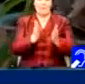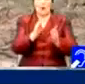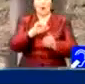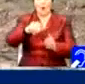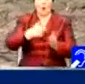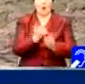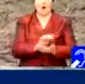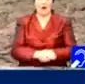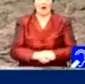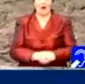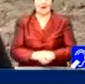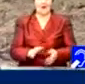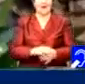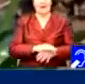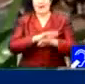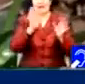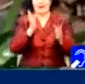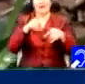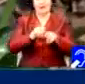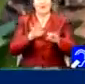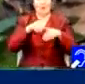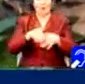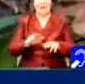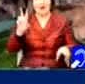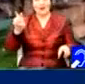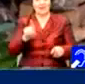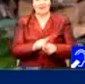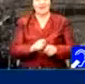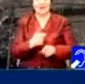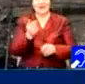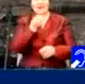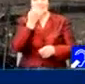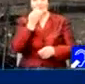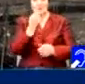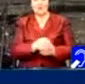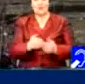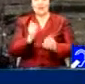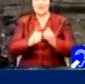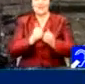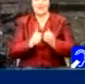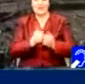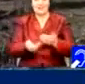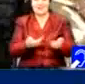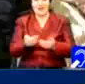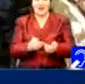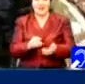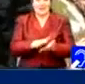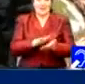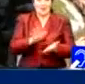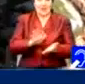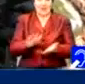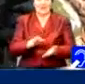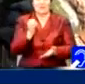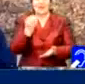oră. O mare de ghiocei, foarte frumos. Ghiocei sunt foarte mari, sunt ciudați așa, deci trebuie mers cu atenție să nu se calce